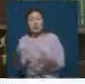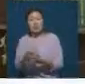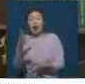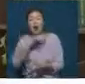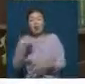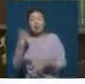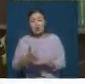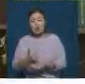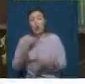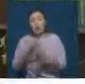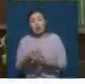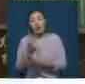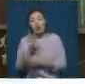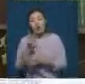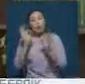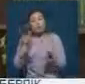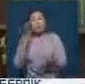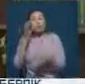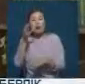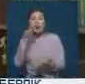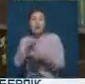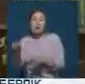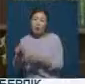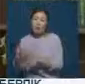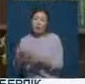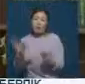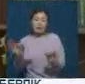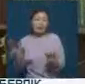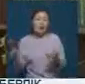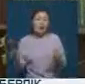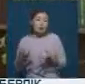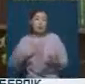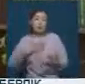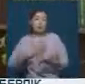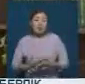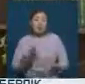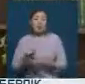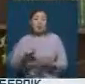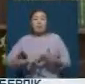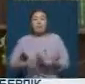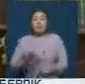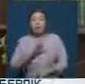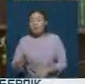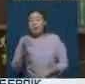алады. Ең бастысы балаға дұрыс білім мен тәрбие бере алуы керек. Мен алдыма жеңсем деп мақсат